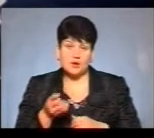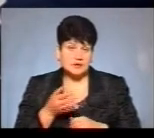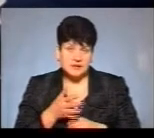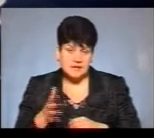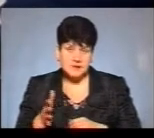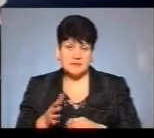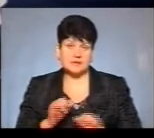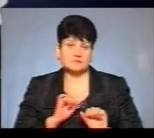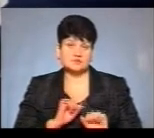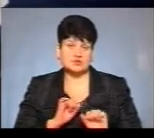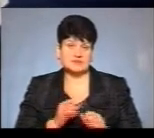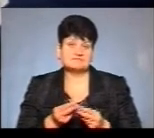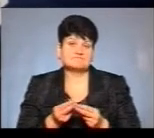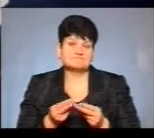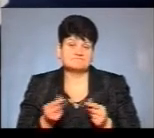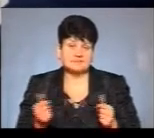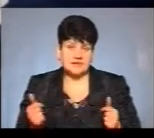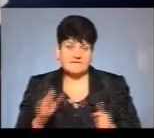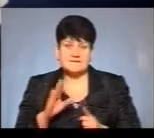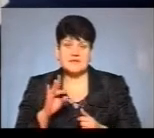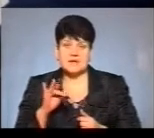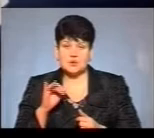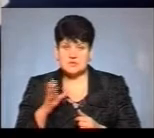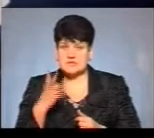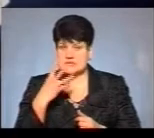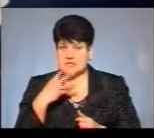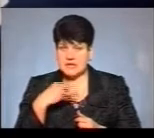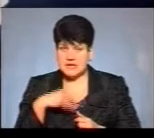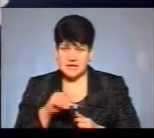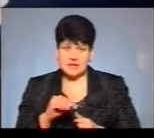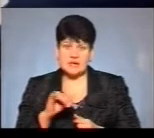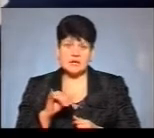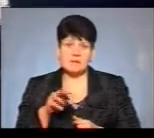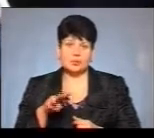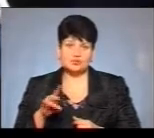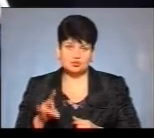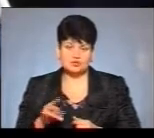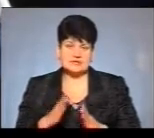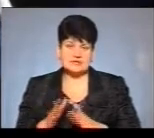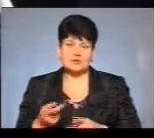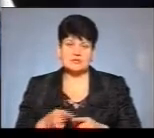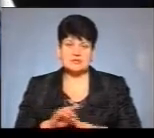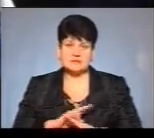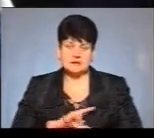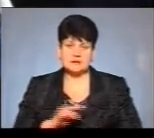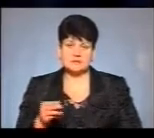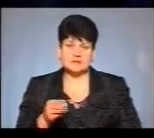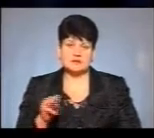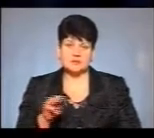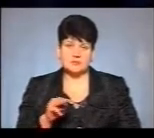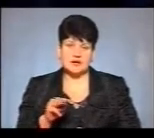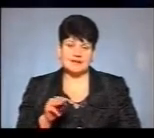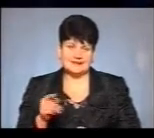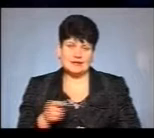система зникає, вірус з'їдає повністю імунну систему, і це є смерть. Тернополянка Яна Шкуратова